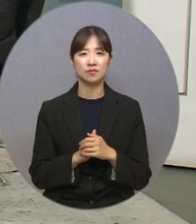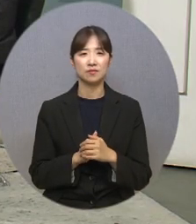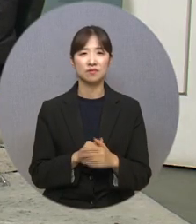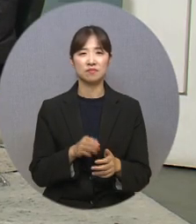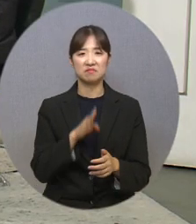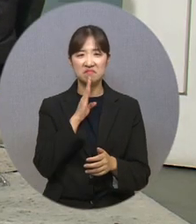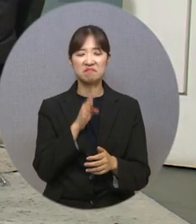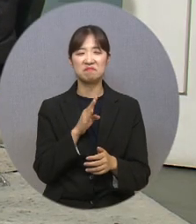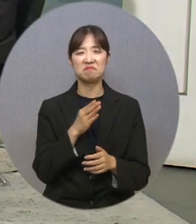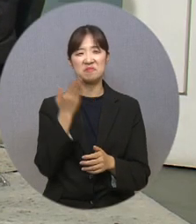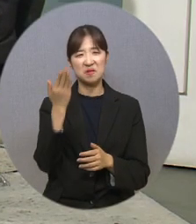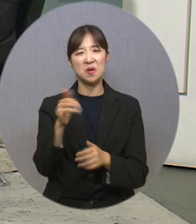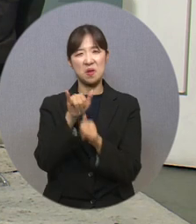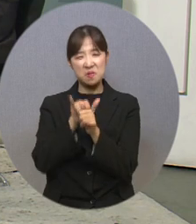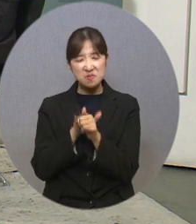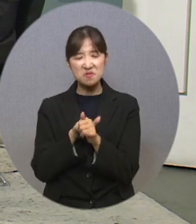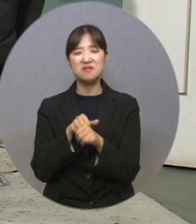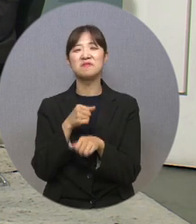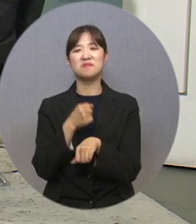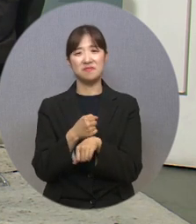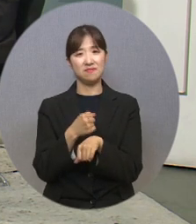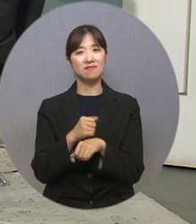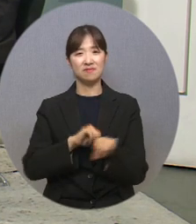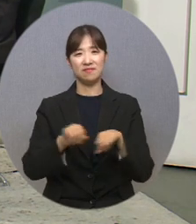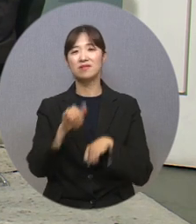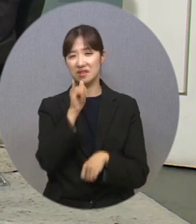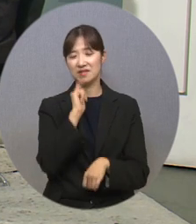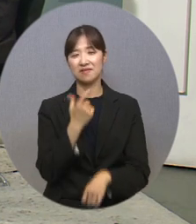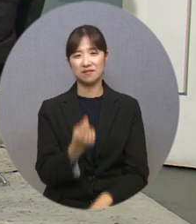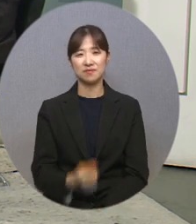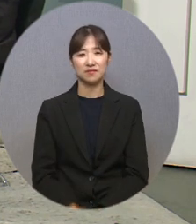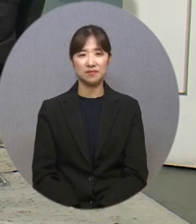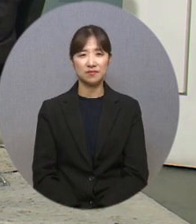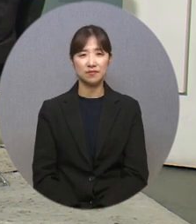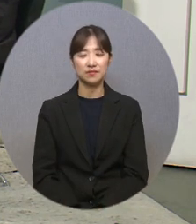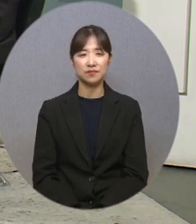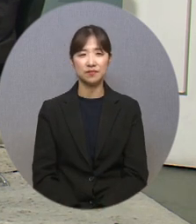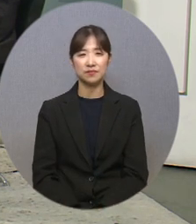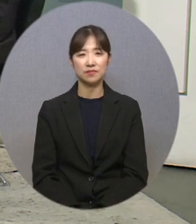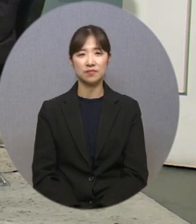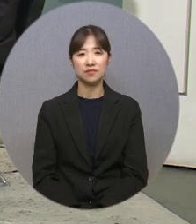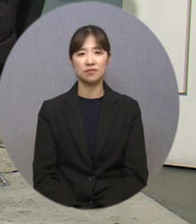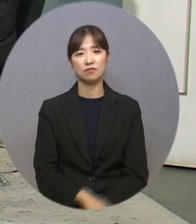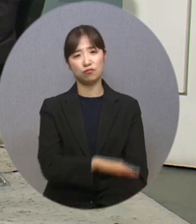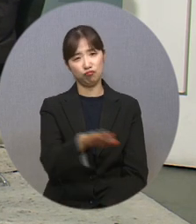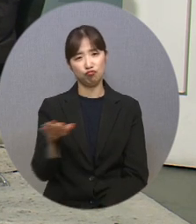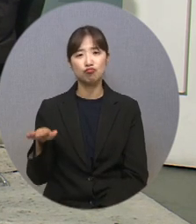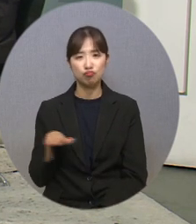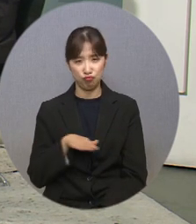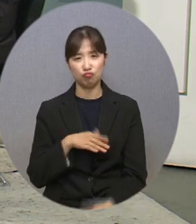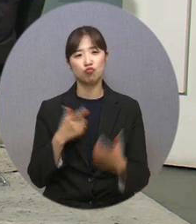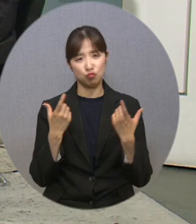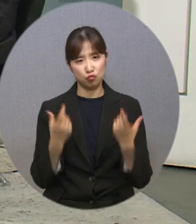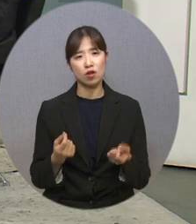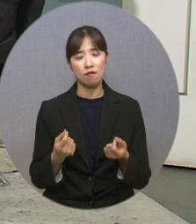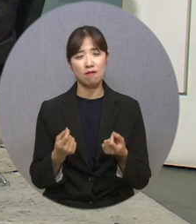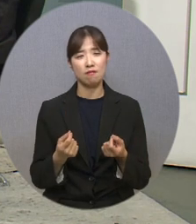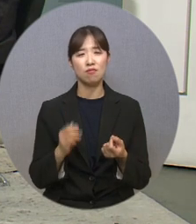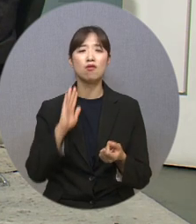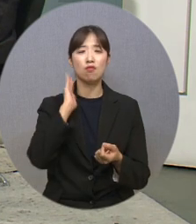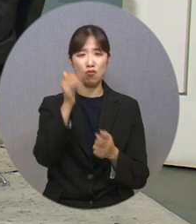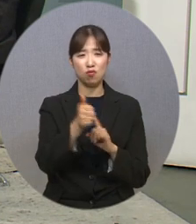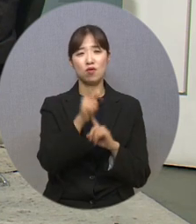굉장히 숭배적이고 존엄성이 있거든요. 내가 볼 때는 우리도 좀 건국 대통령